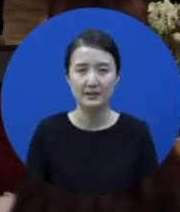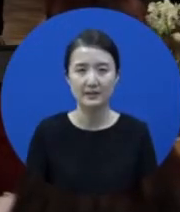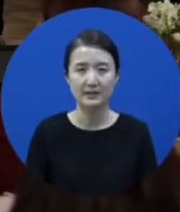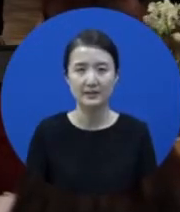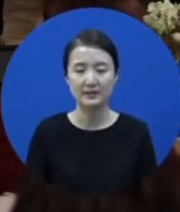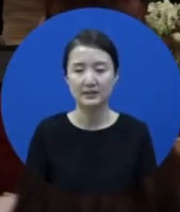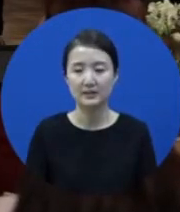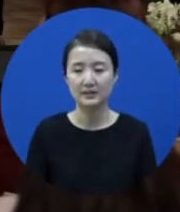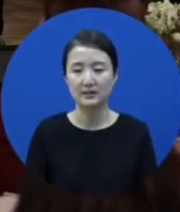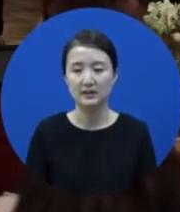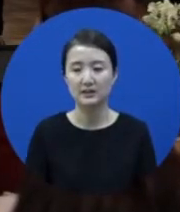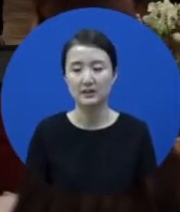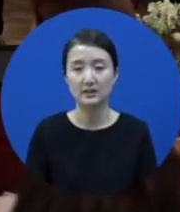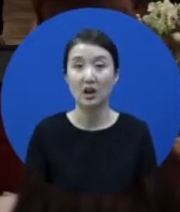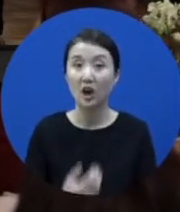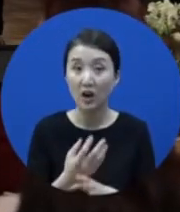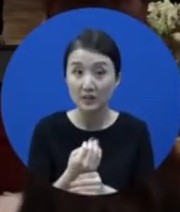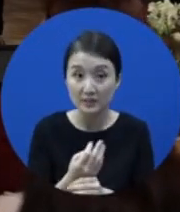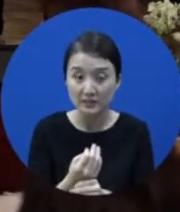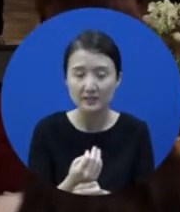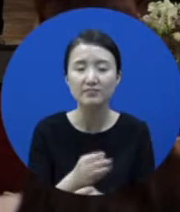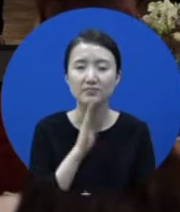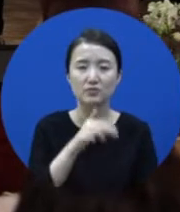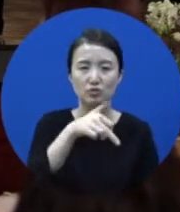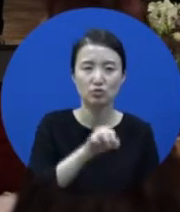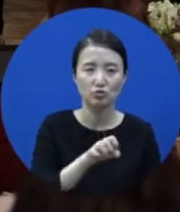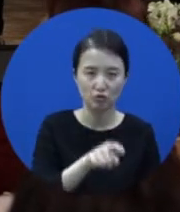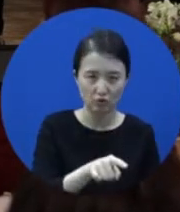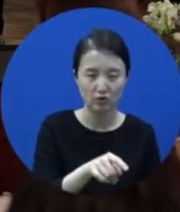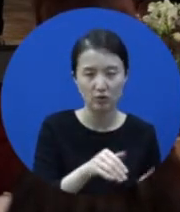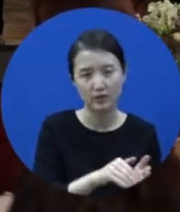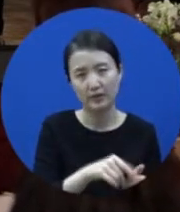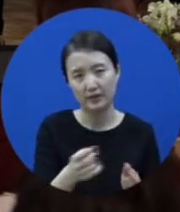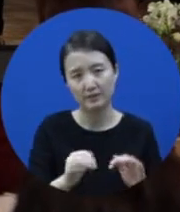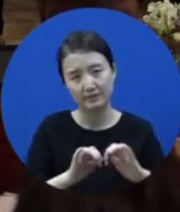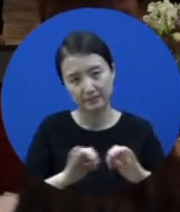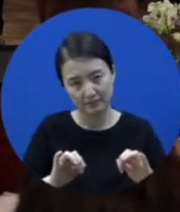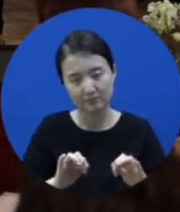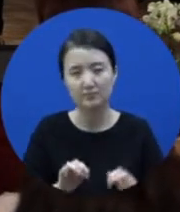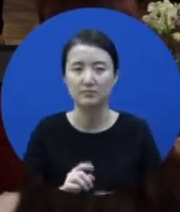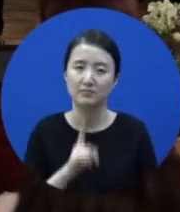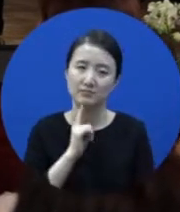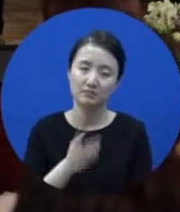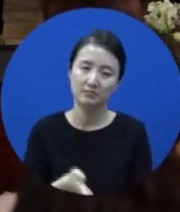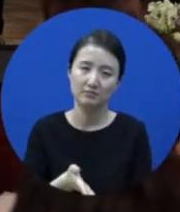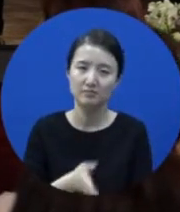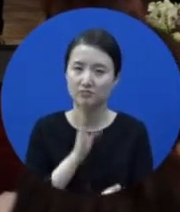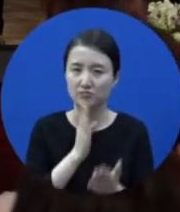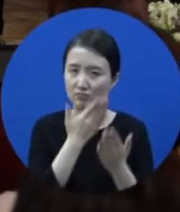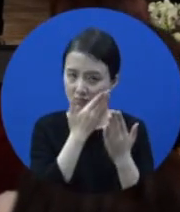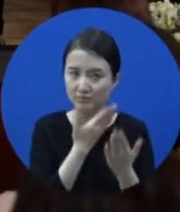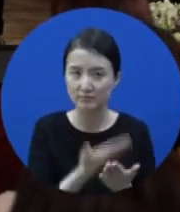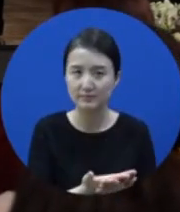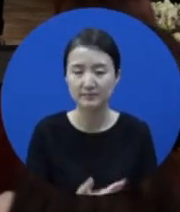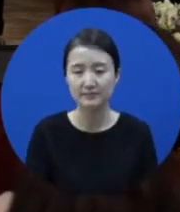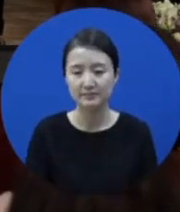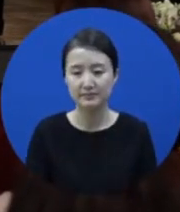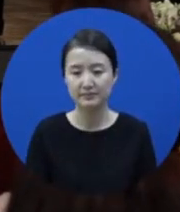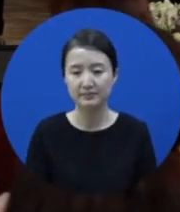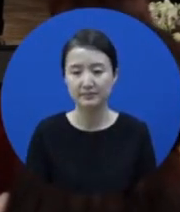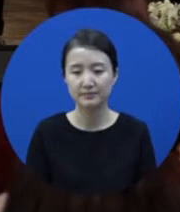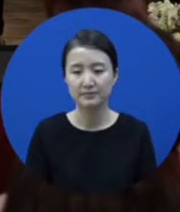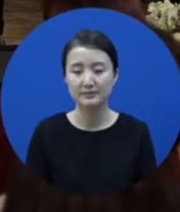끊어 읽기를 하십시오. 언제? 주어 다음에. 누가 이야기했는지를 알 수 있게요. 자, 그리고 보면은 빨간 글씨에서